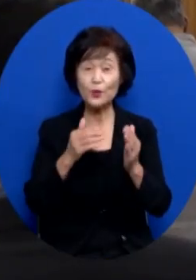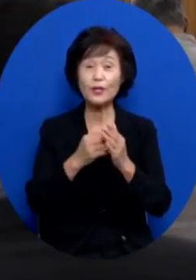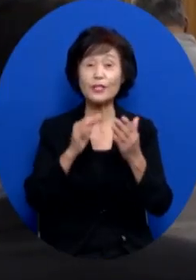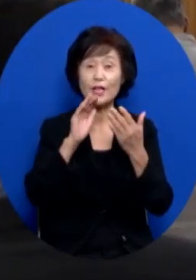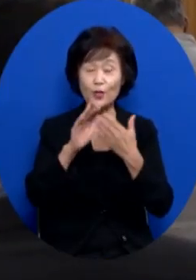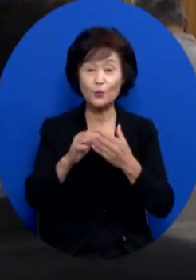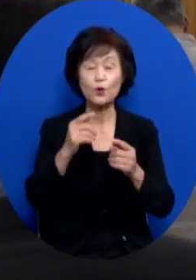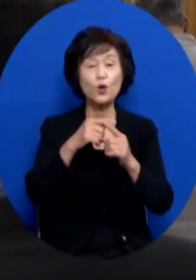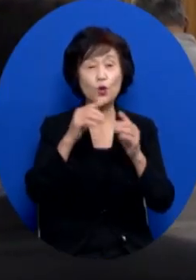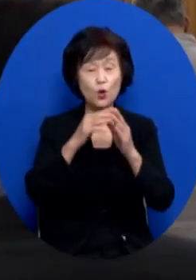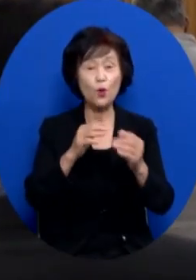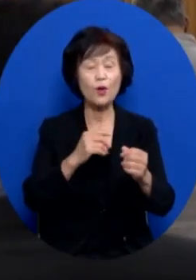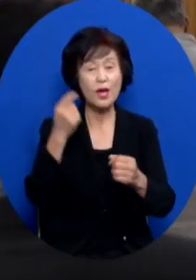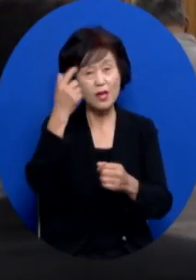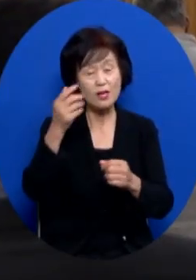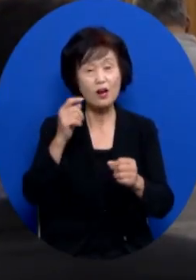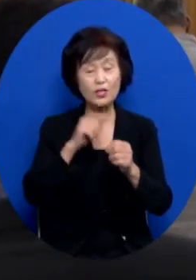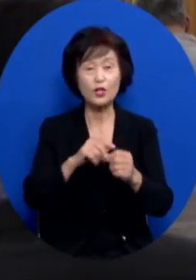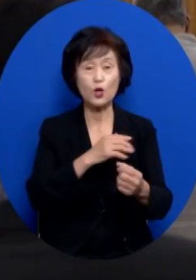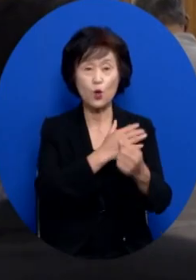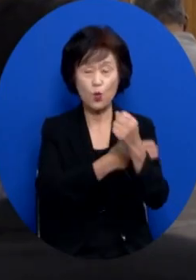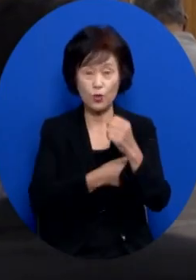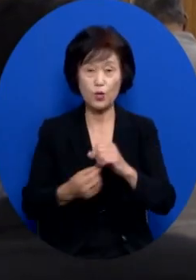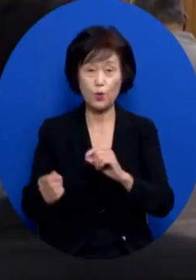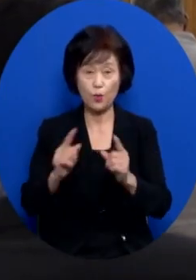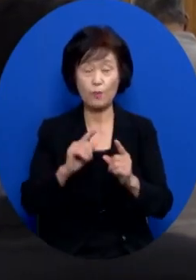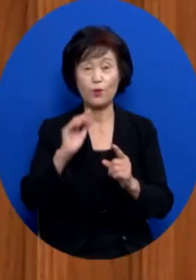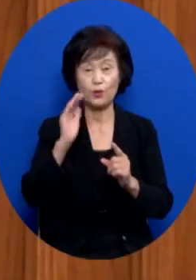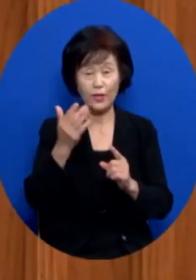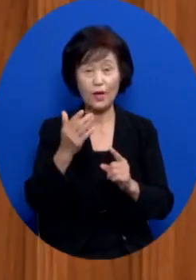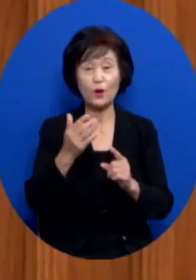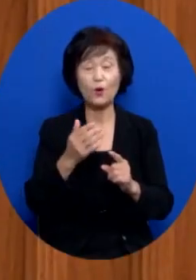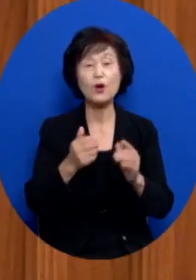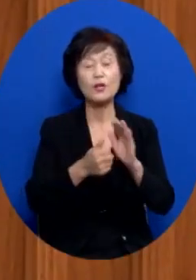영적 권위가 회복돼 교회가 시대와 역사 속에